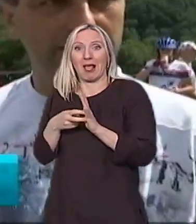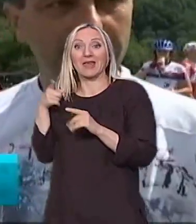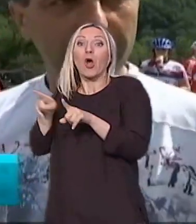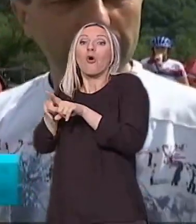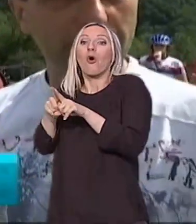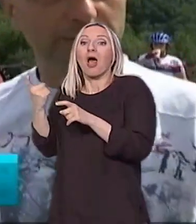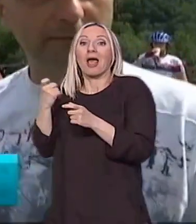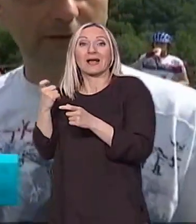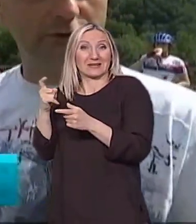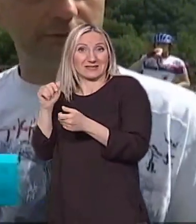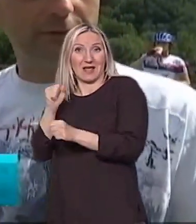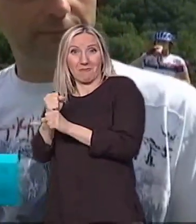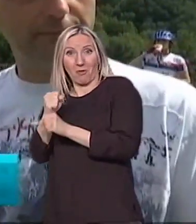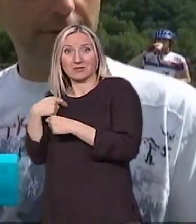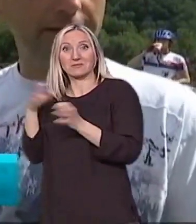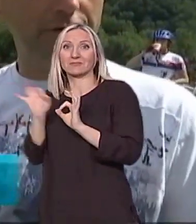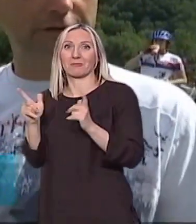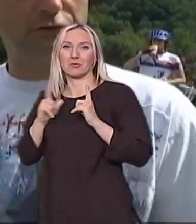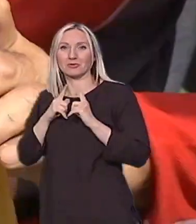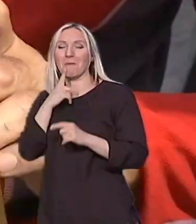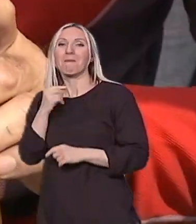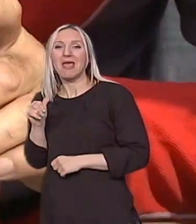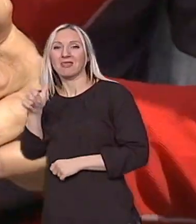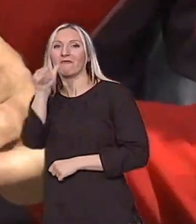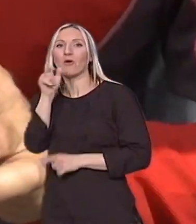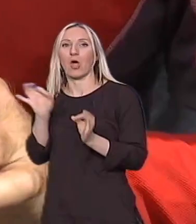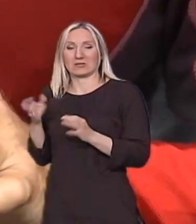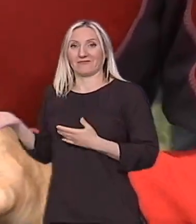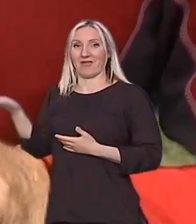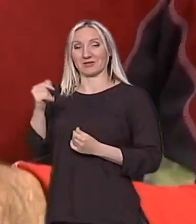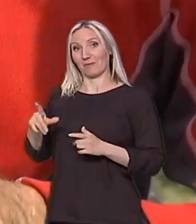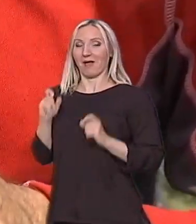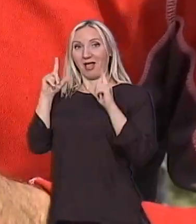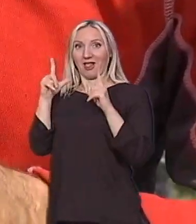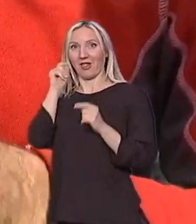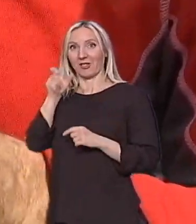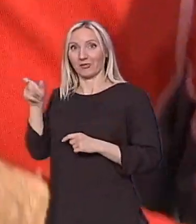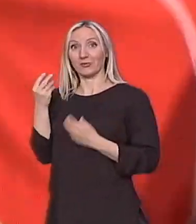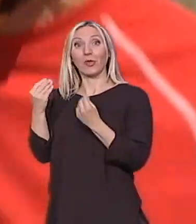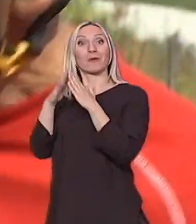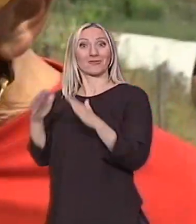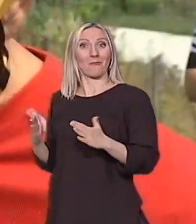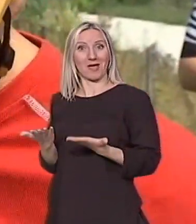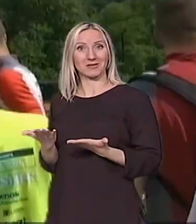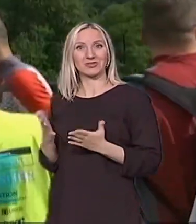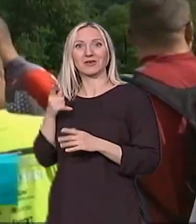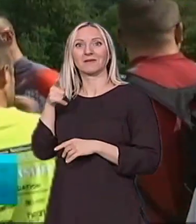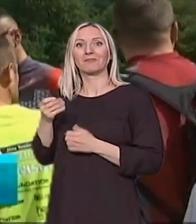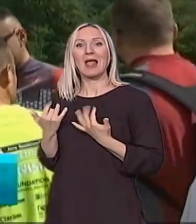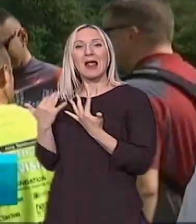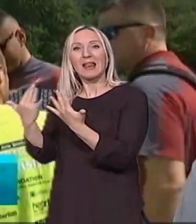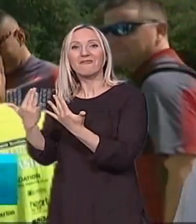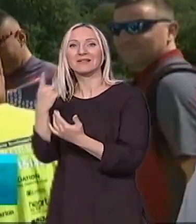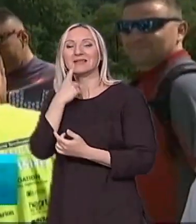posla, pa su malo spremili i dočekali meda, vode, da su osveža ljudi. Jel dobro domaćin? Odličan je, sa sve livatskim medom,